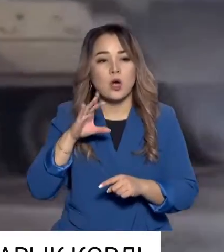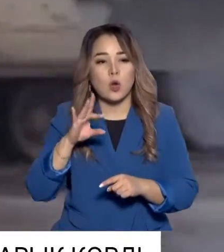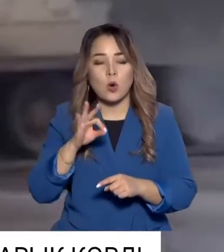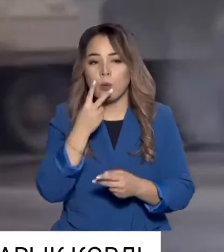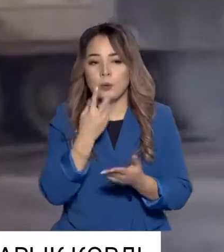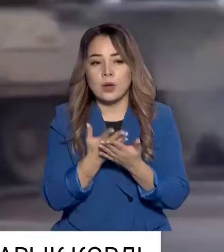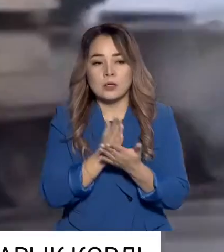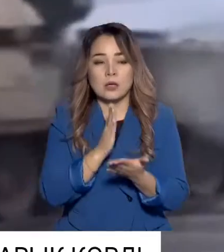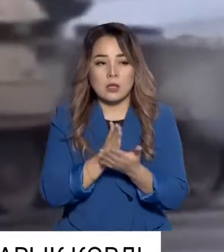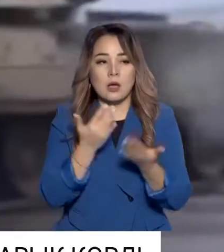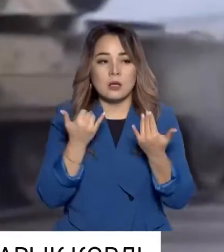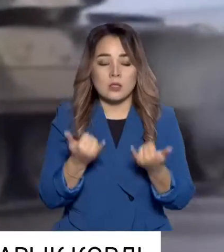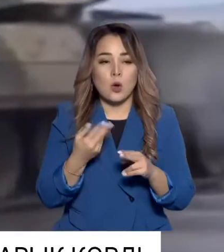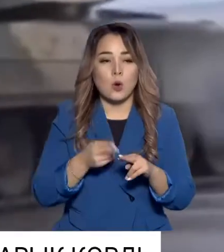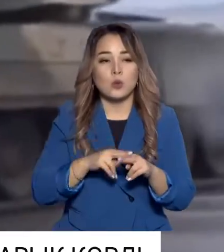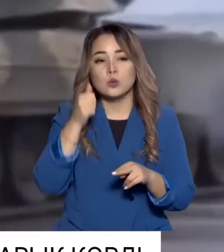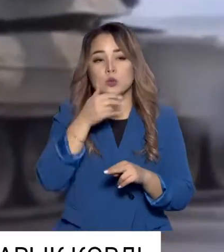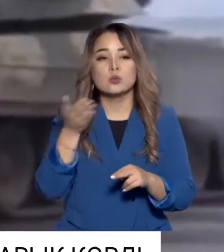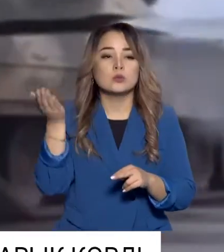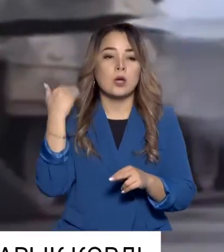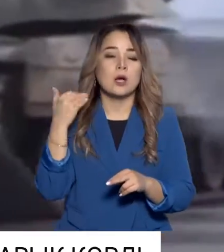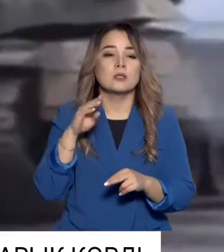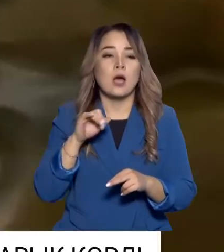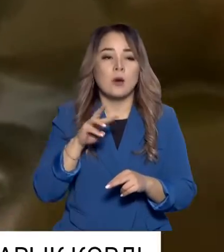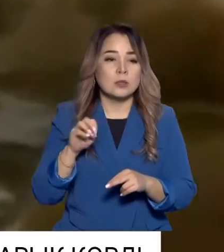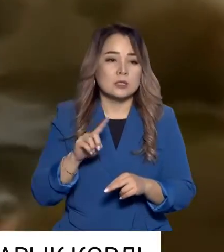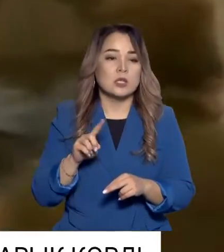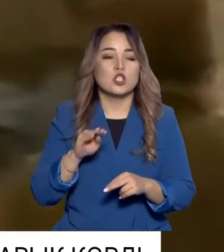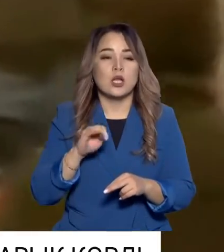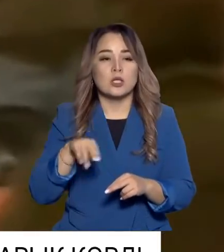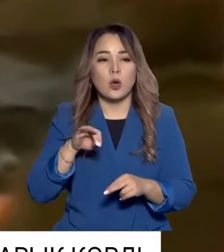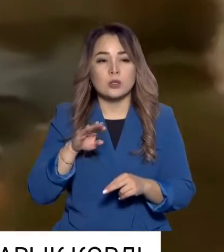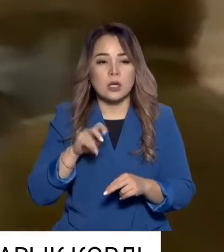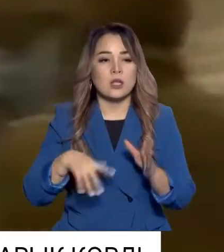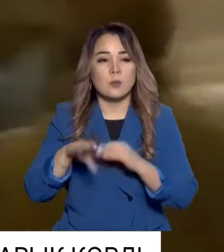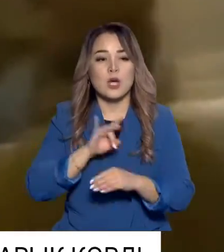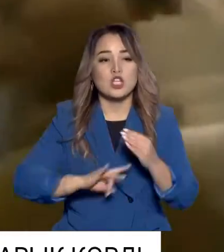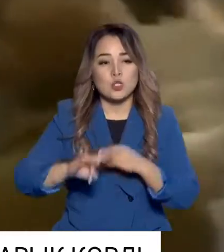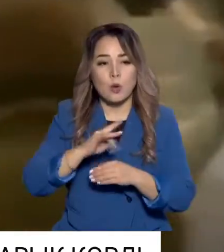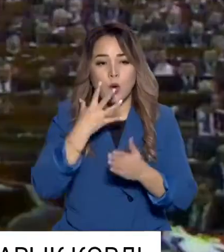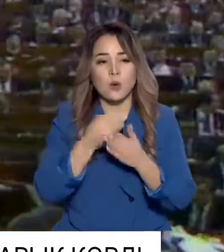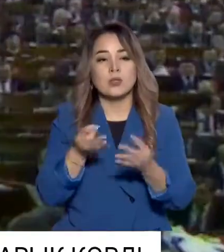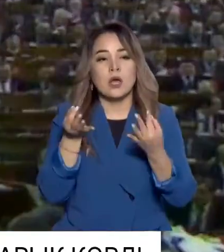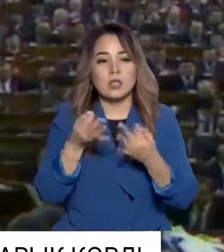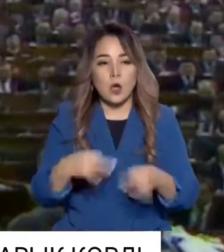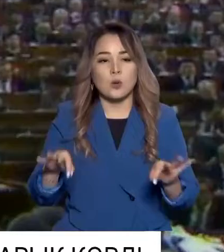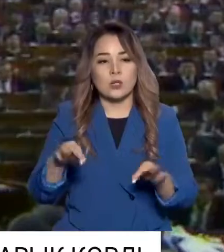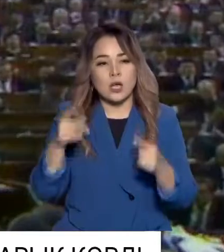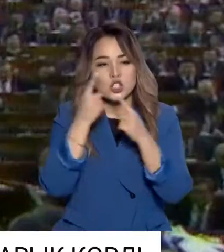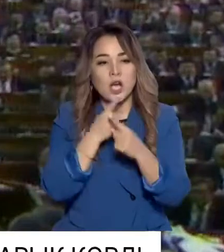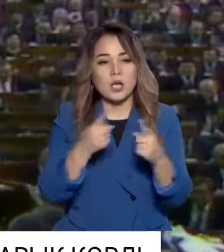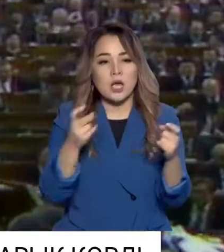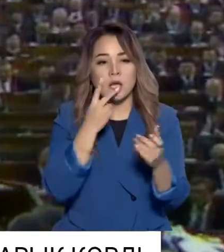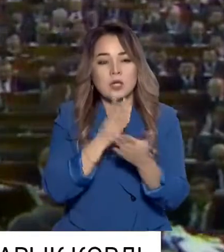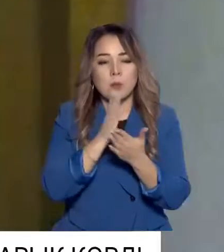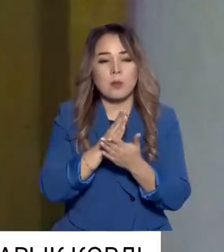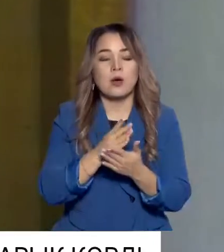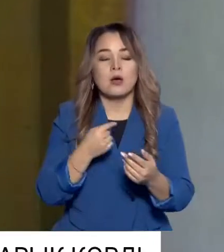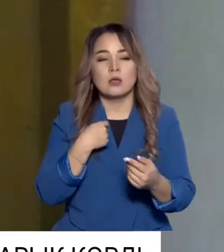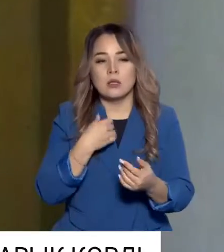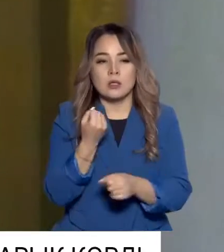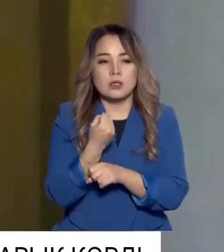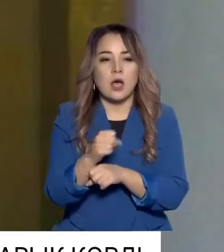танытты. Нәтижесінде сол жылдың тамыз желтоқсанында республикалар түгелдей өз тәуелсіздігін жария етті. Бірақ азаттық таңын